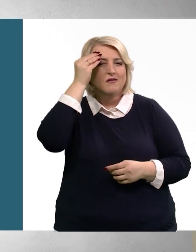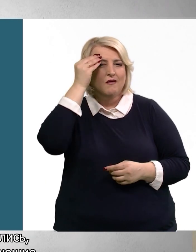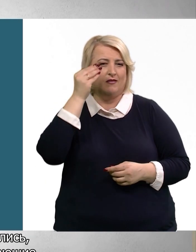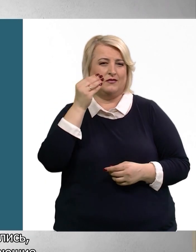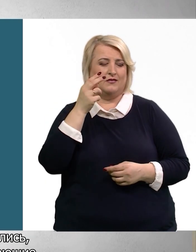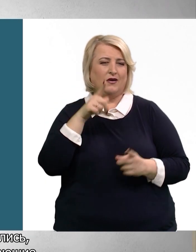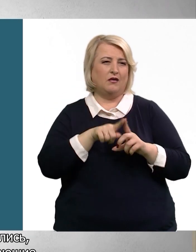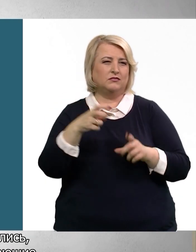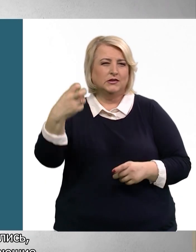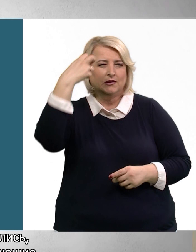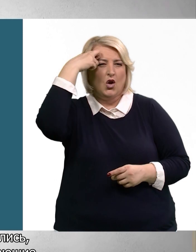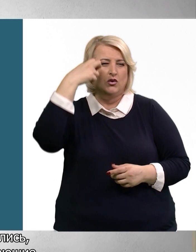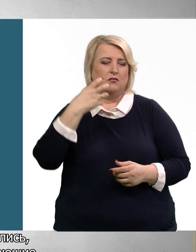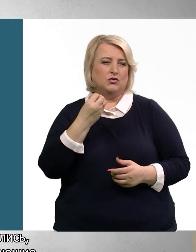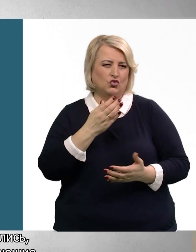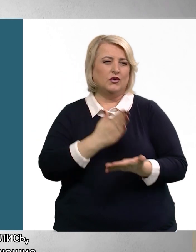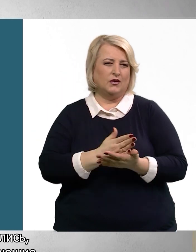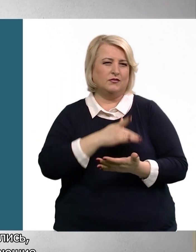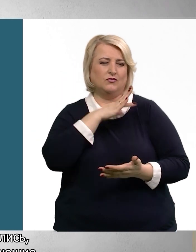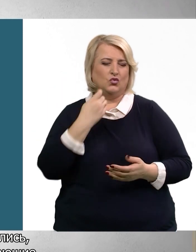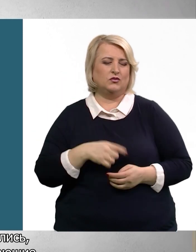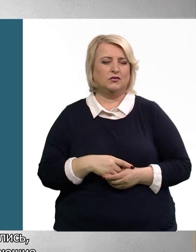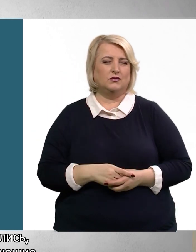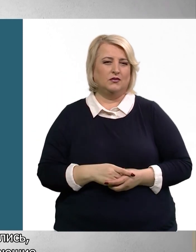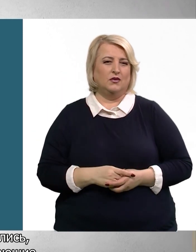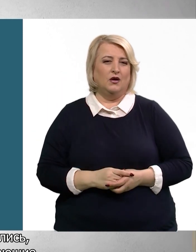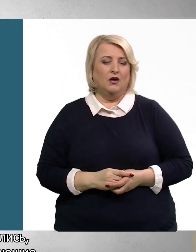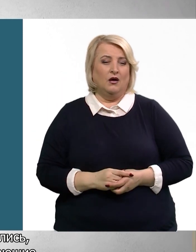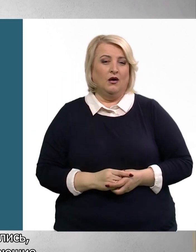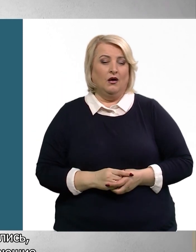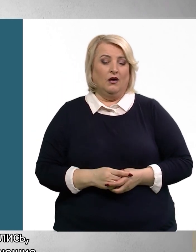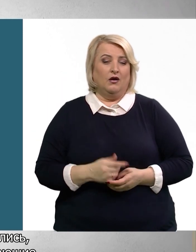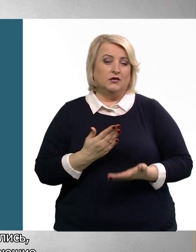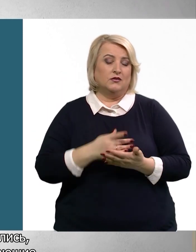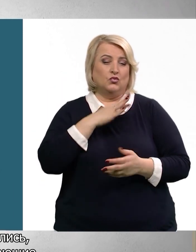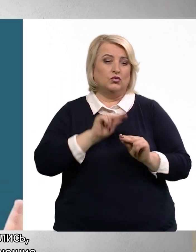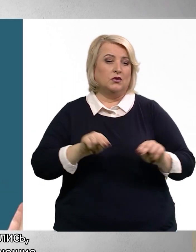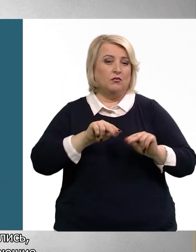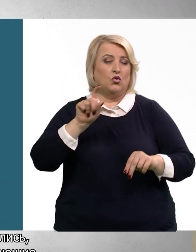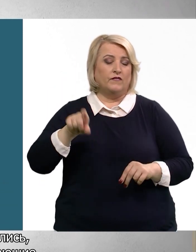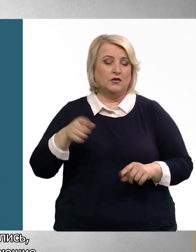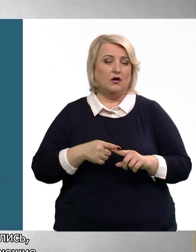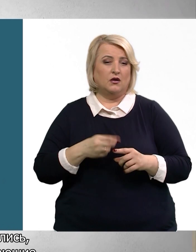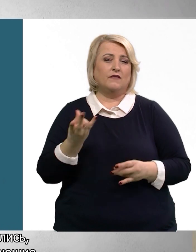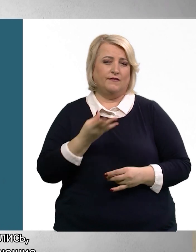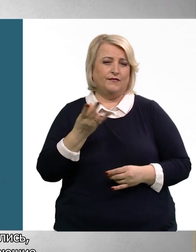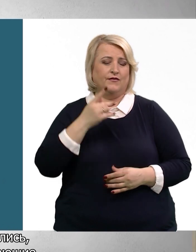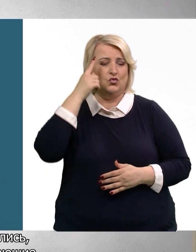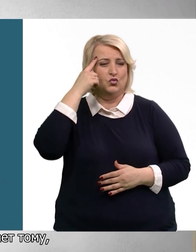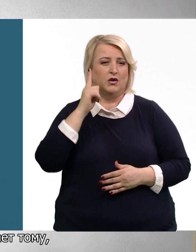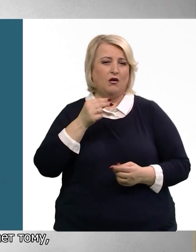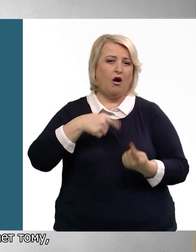și noi ne-am înfruntat cu ele de multe ori. Sunt unii profesori care încă cred că